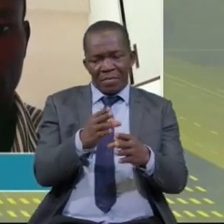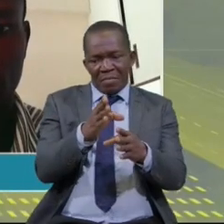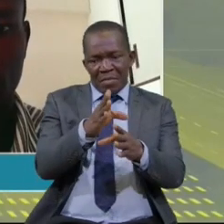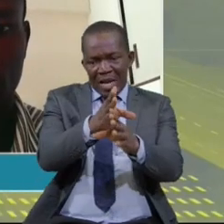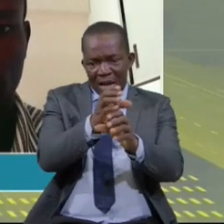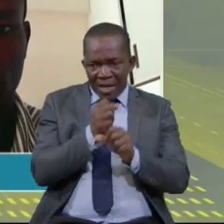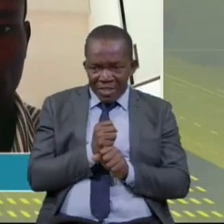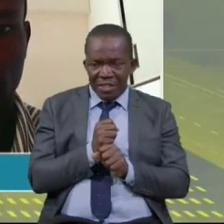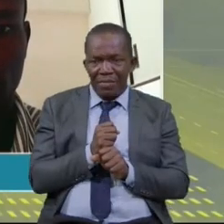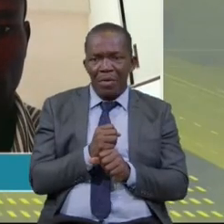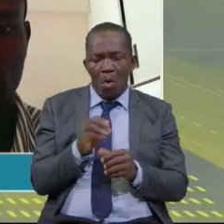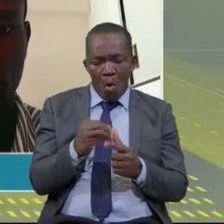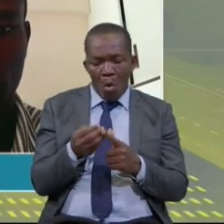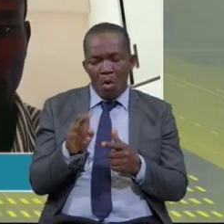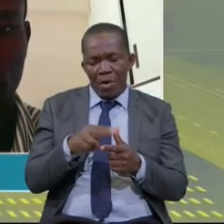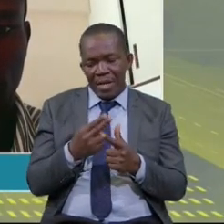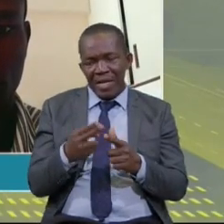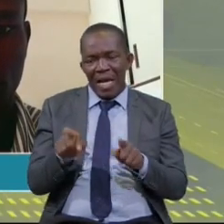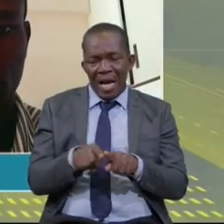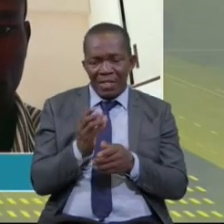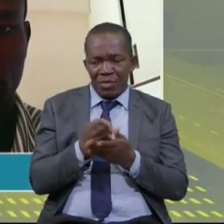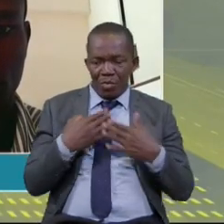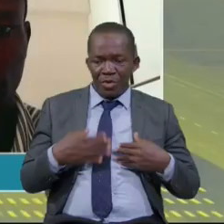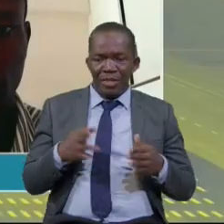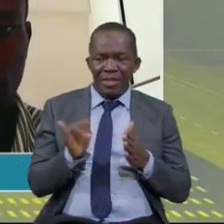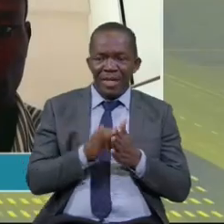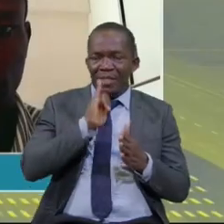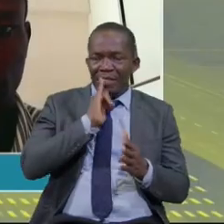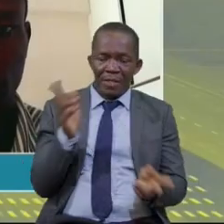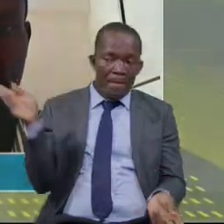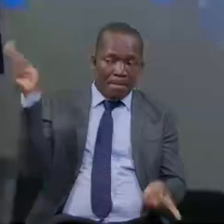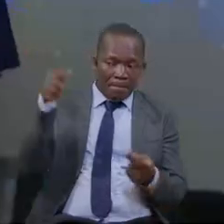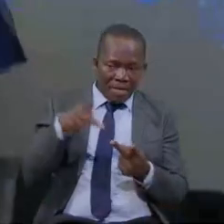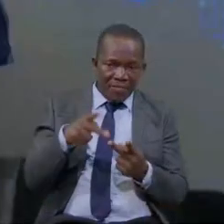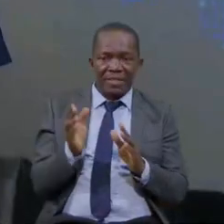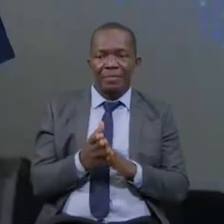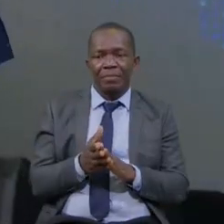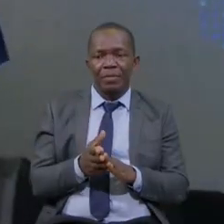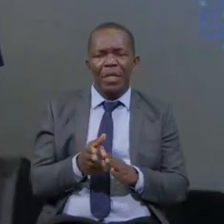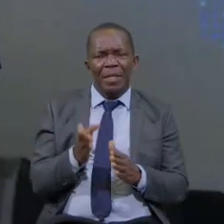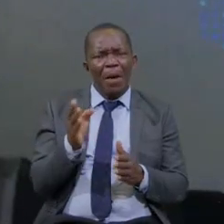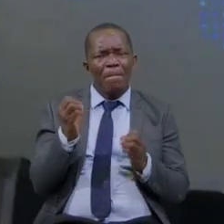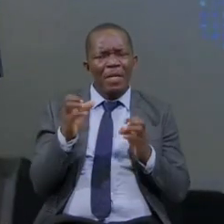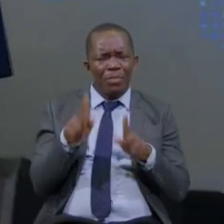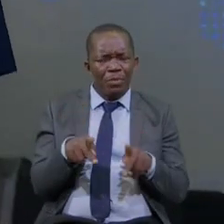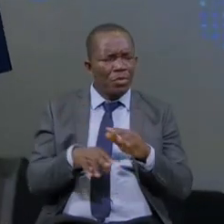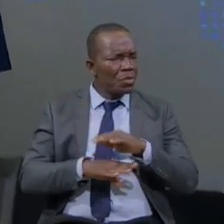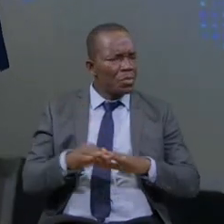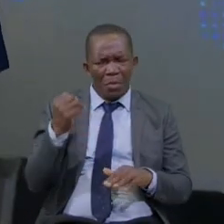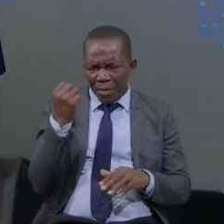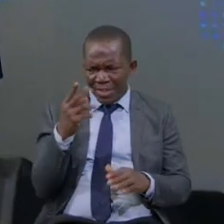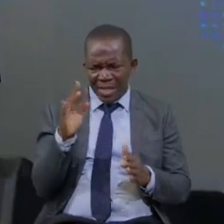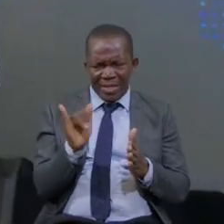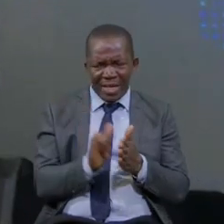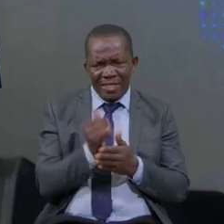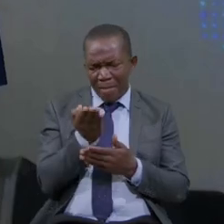ou que j'ai déjà atteint la perfection. Beaucoup ne comprennent pas cette partie-là des Écritures. Ce n'est pas que j'ai